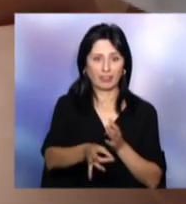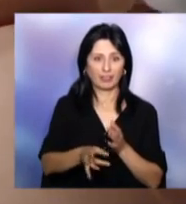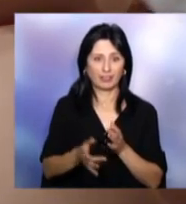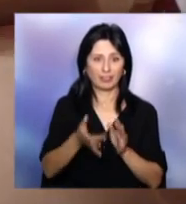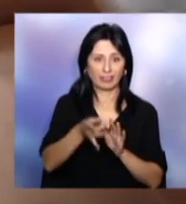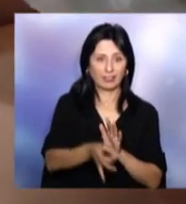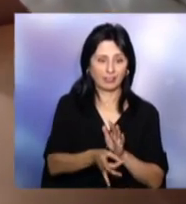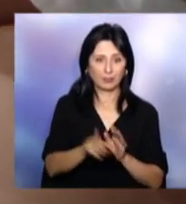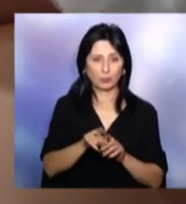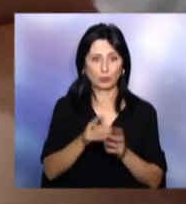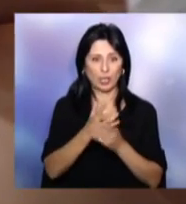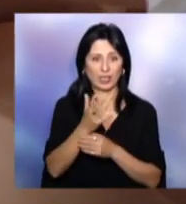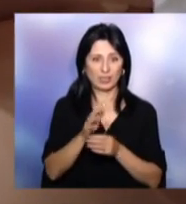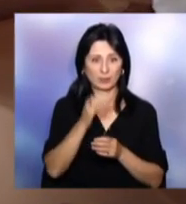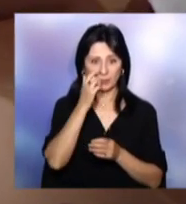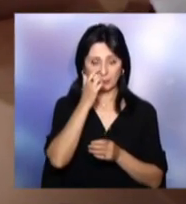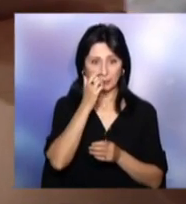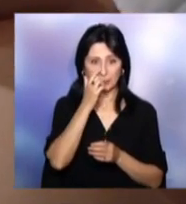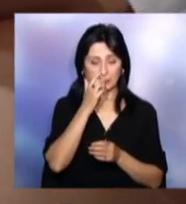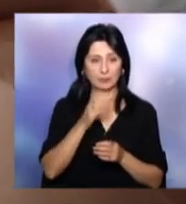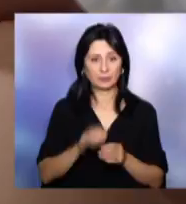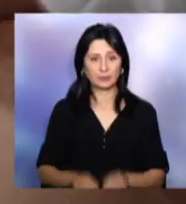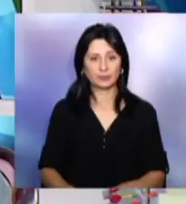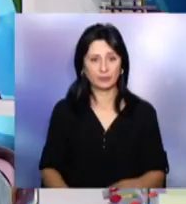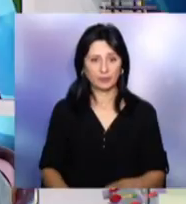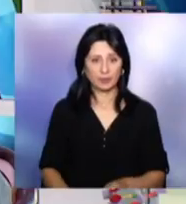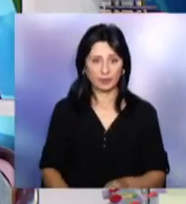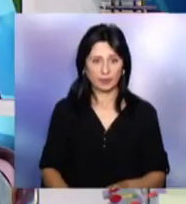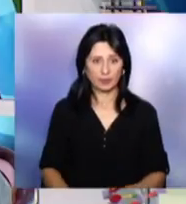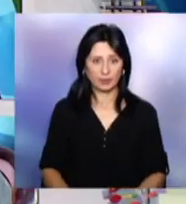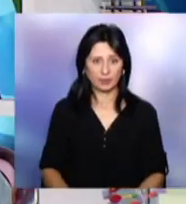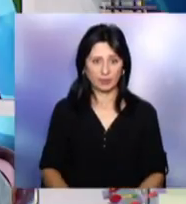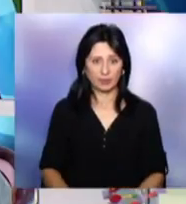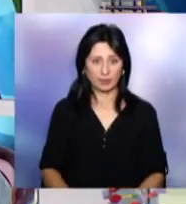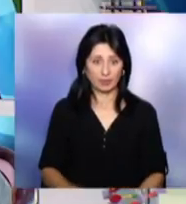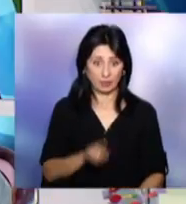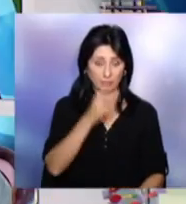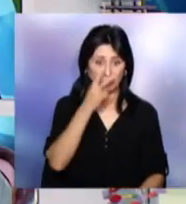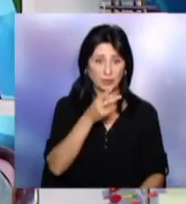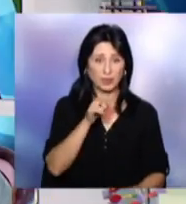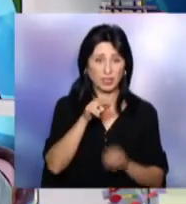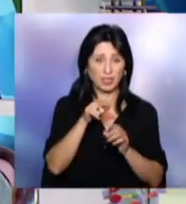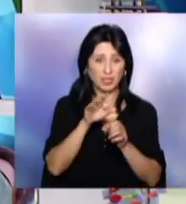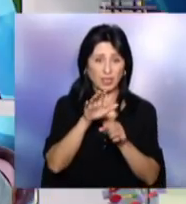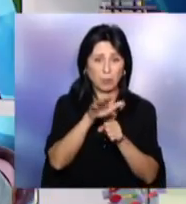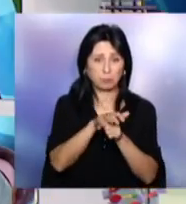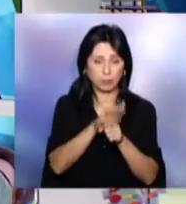მიეკრო. ამიტომ ის ცოტათი ავახიე, არ ვიცი ჩანს თუ არა, როგორ არის მორგებული